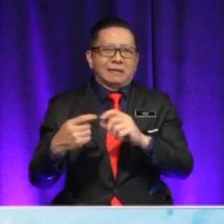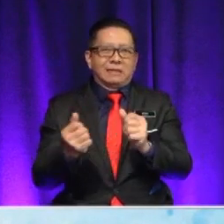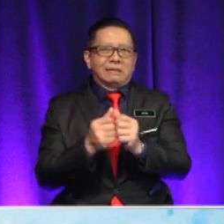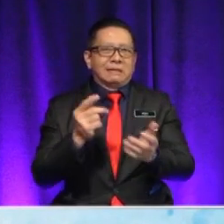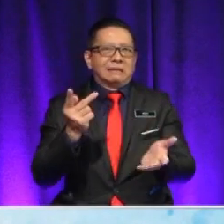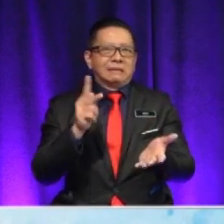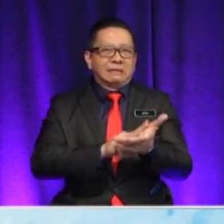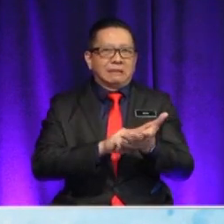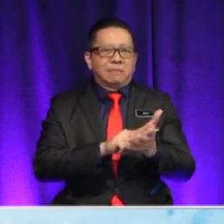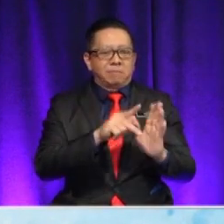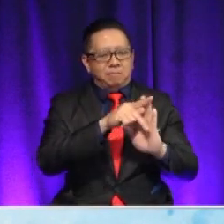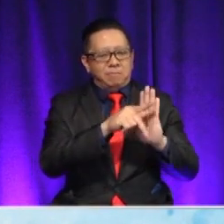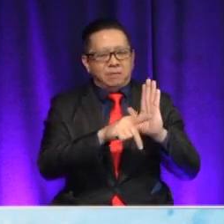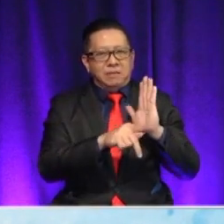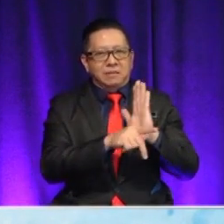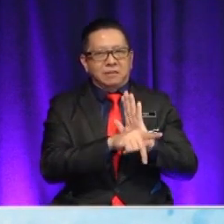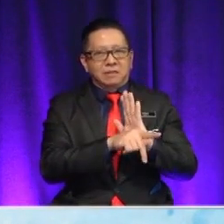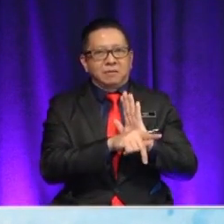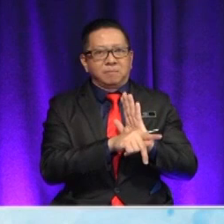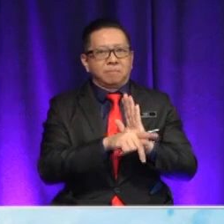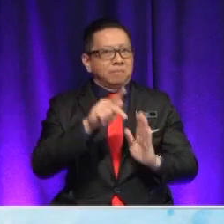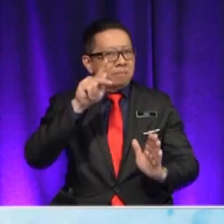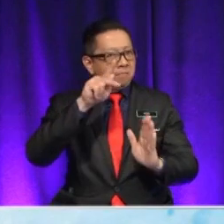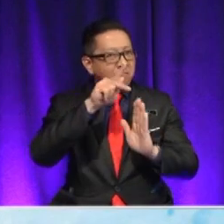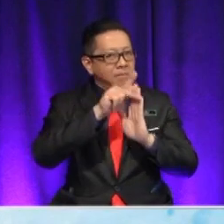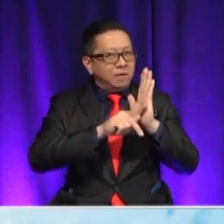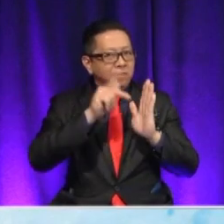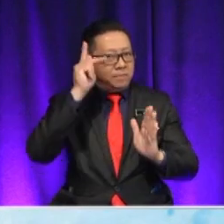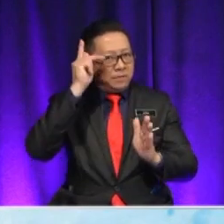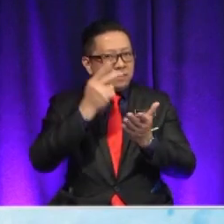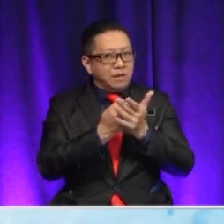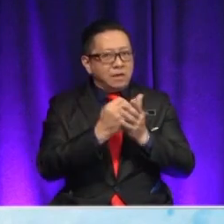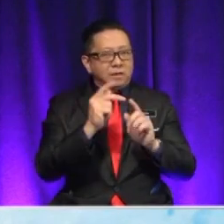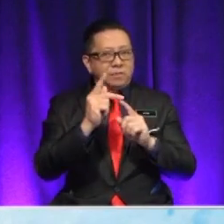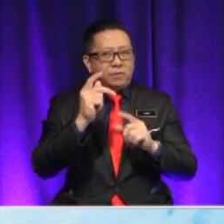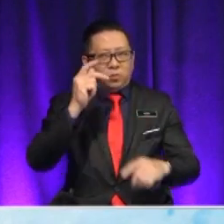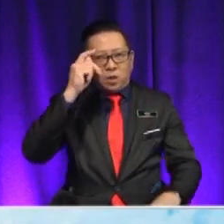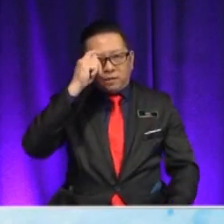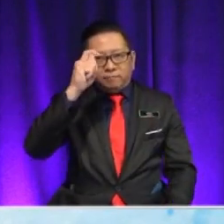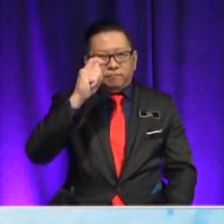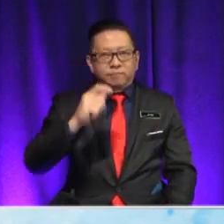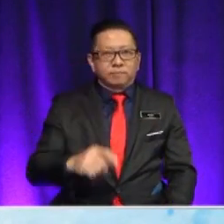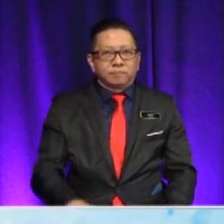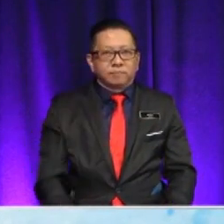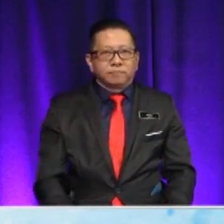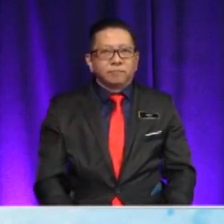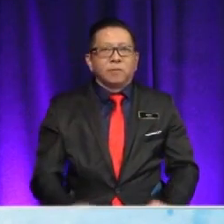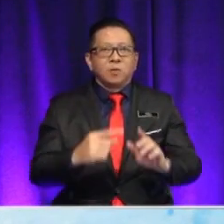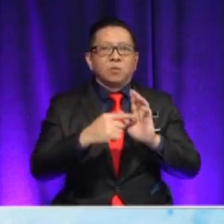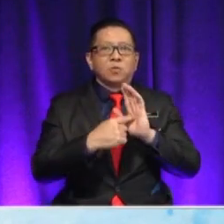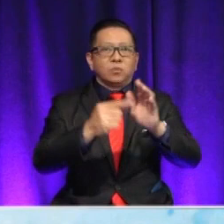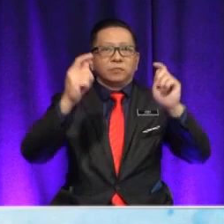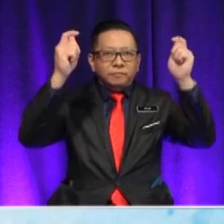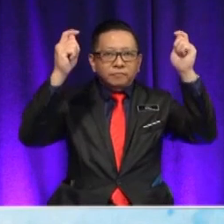kesan prinsip kepercayaan kepada Tuhan? Ya, kesan. Okey, boleh naikkan jawapan? Bekas jawapannya. Boleh tunjuk jawapan